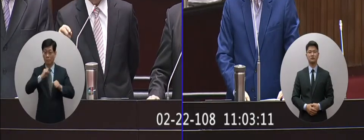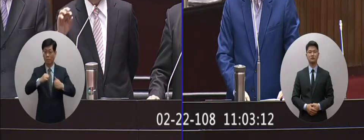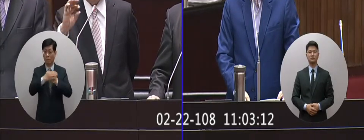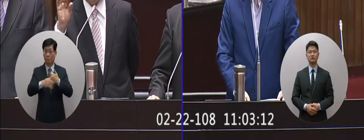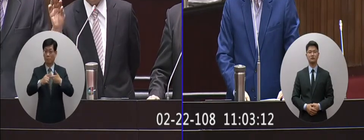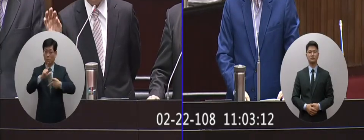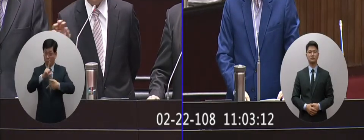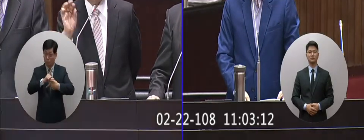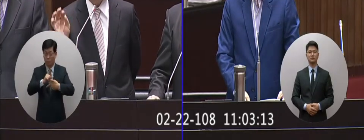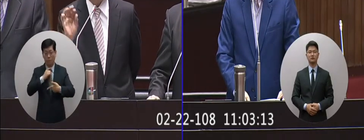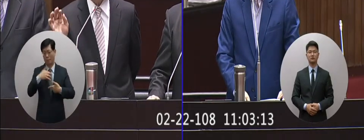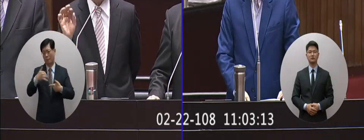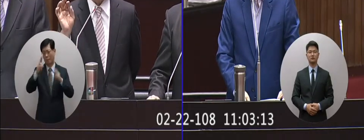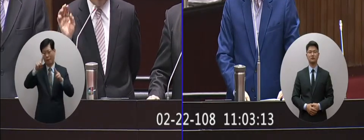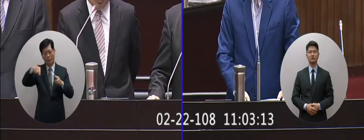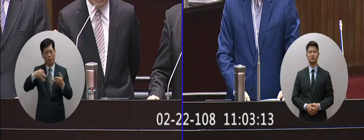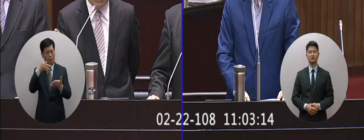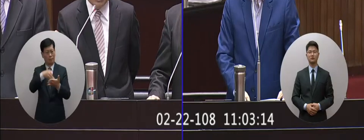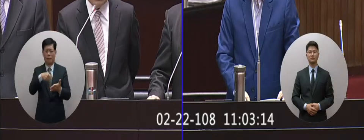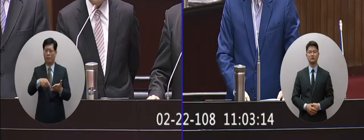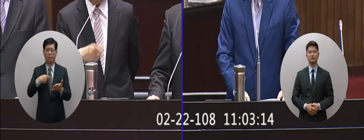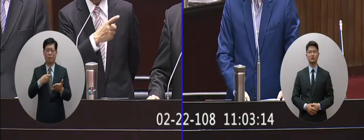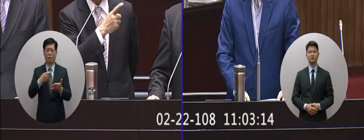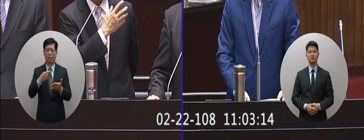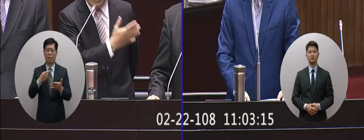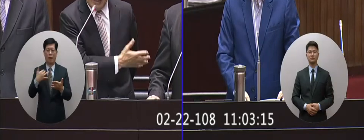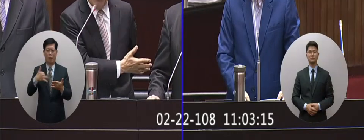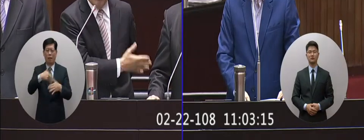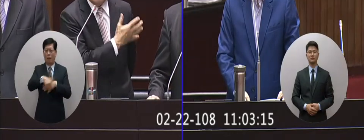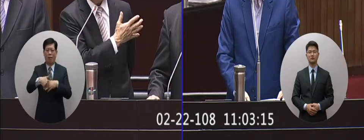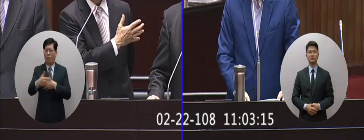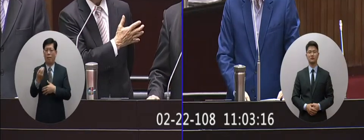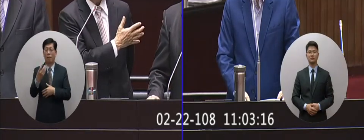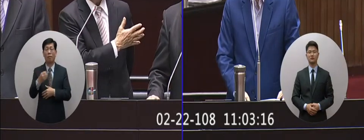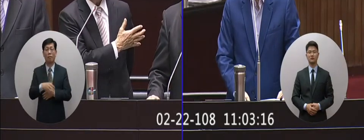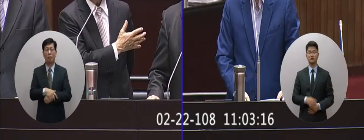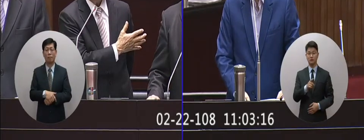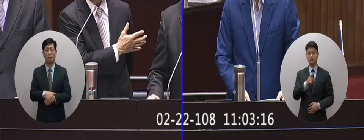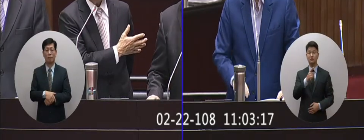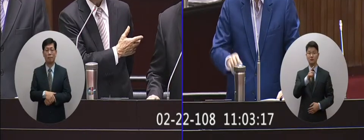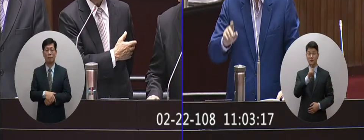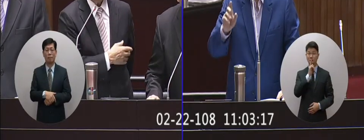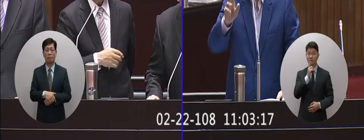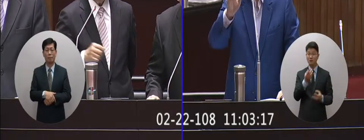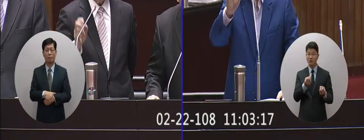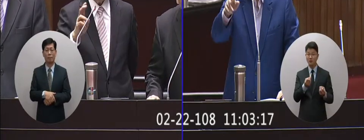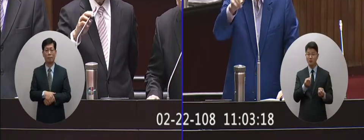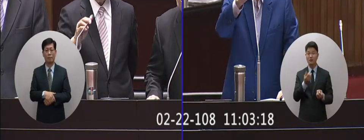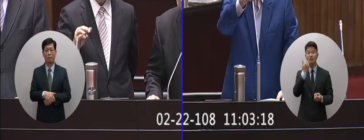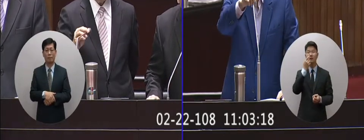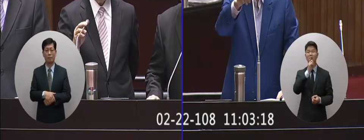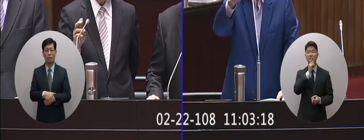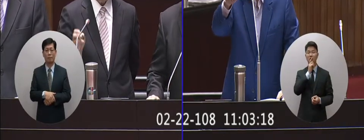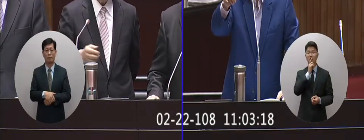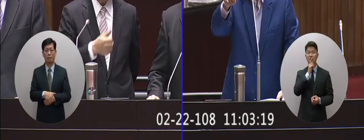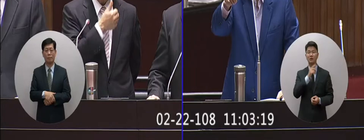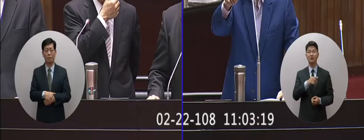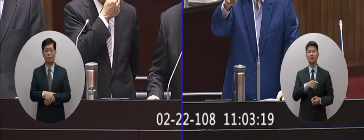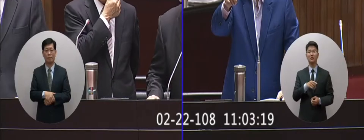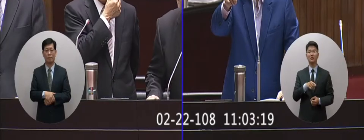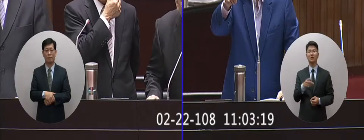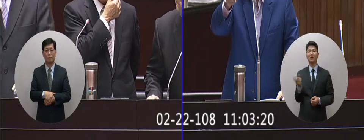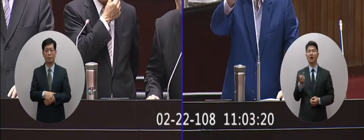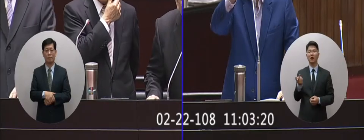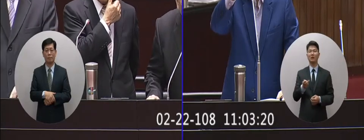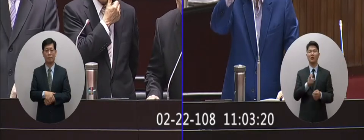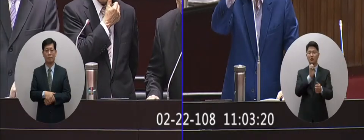保卡没有那个电子签章的功能，所以才会。 谁说没有？院长，你不要一下马上听他们两个